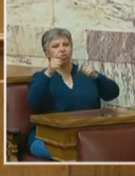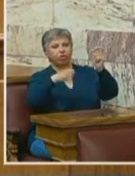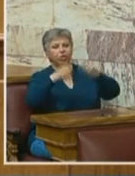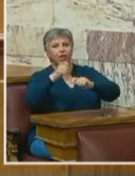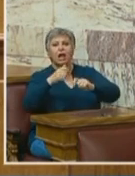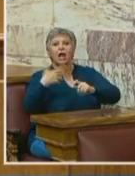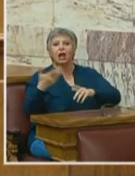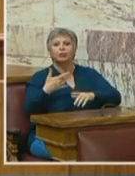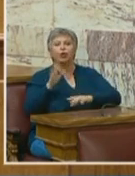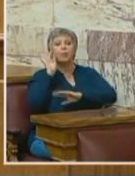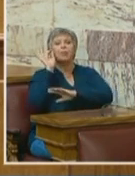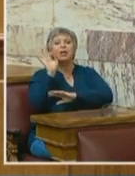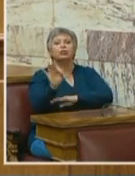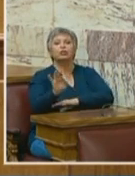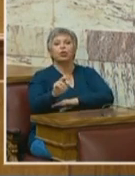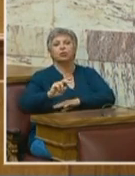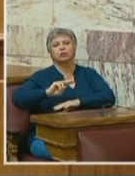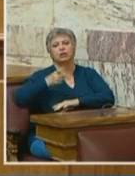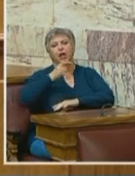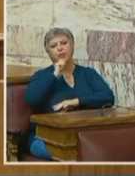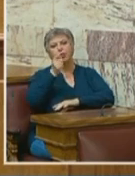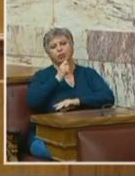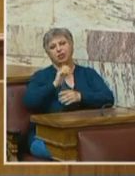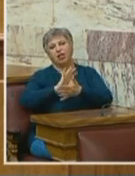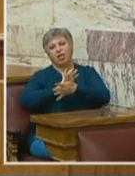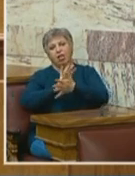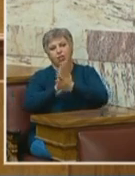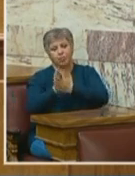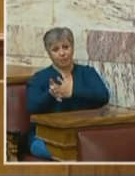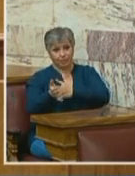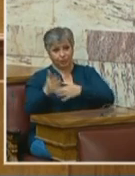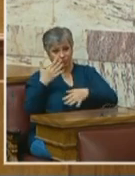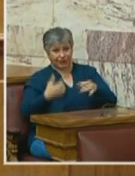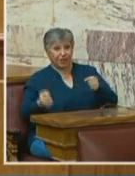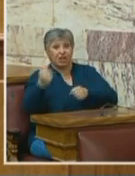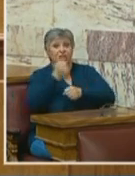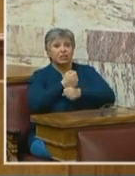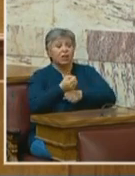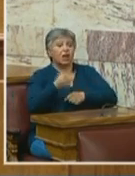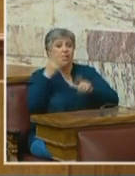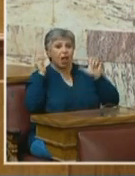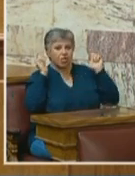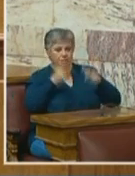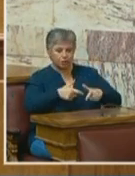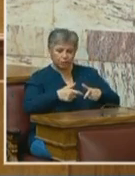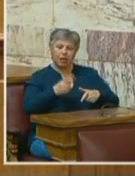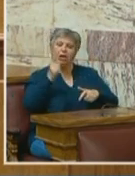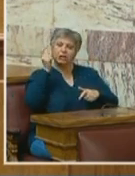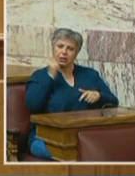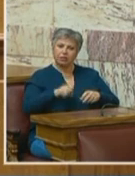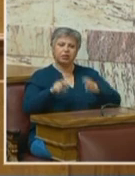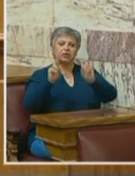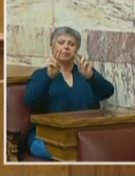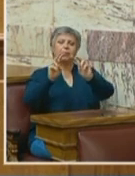Δημοκρατία αναλάβει τη διακυβέρνηση, να είστε σίγουρες και σίγουροι ότι θα πέσει άπλετο φως σε αυτή τη σκοτεινή